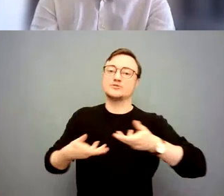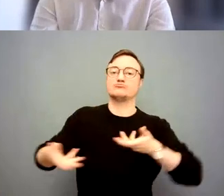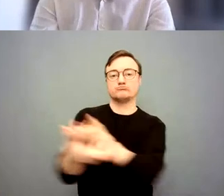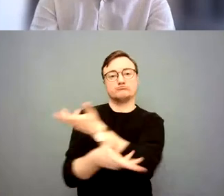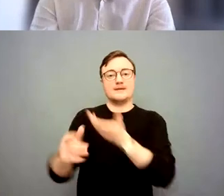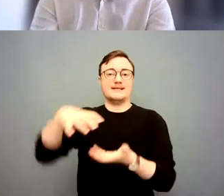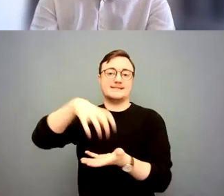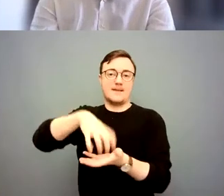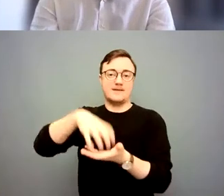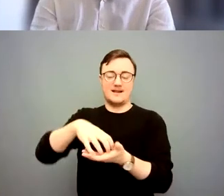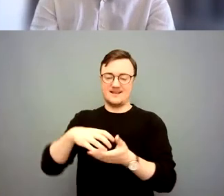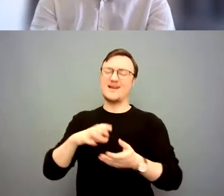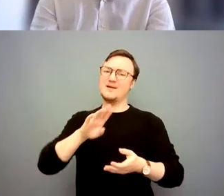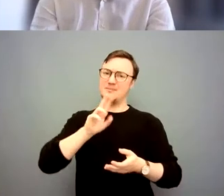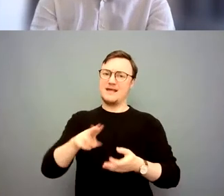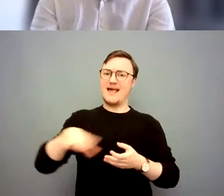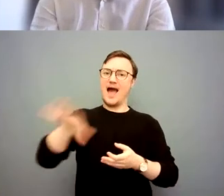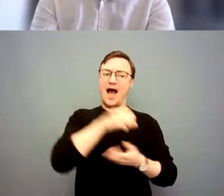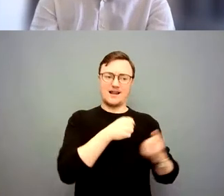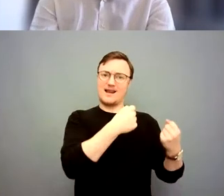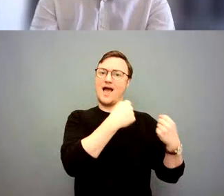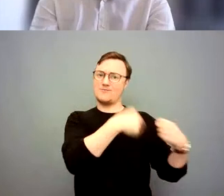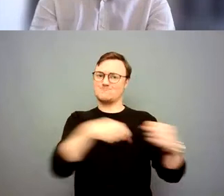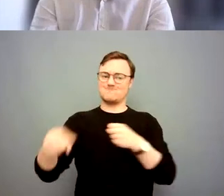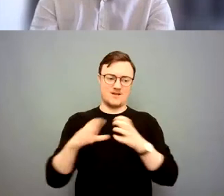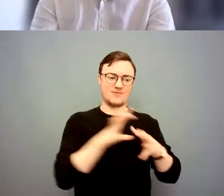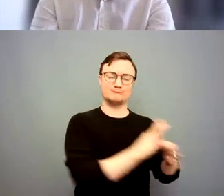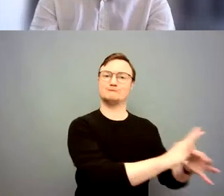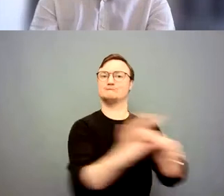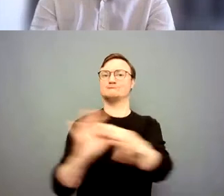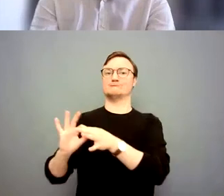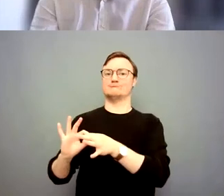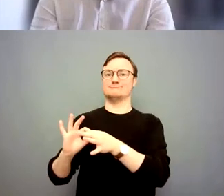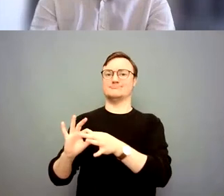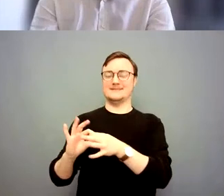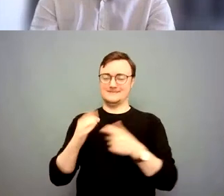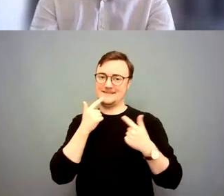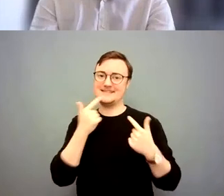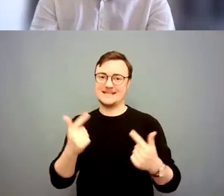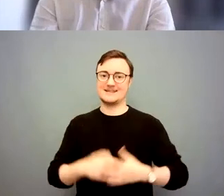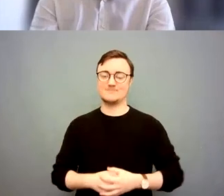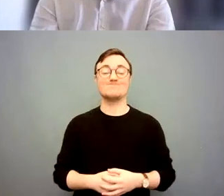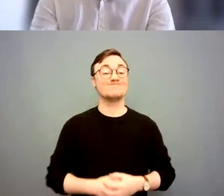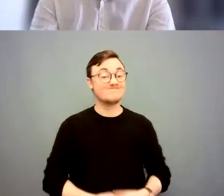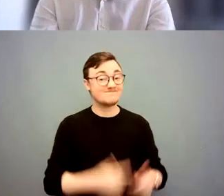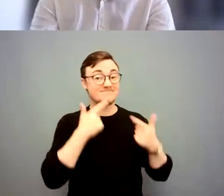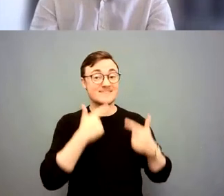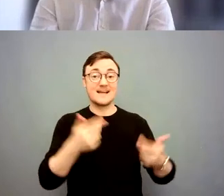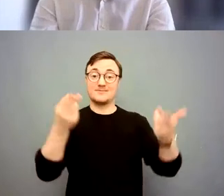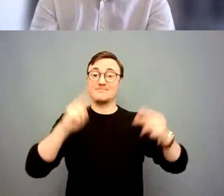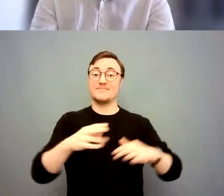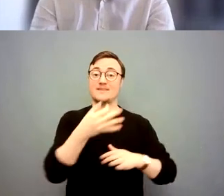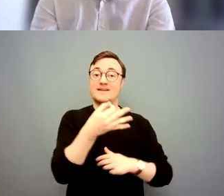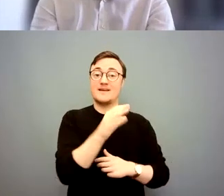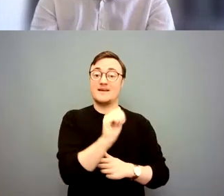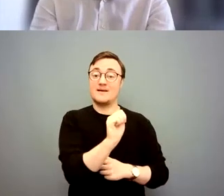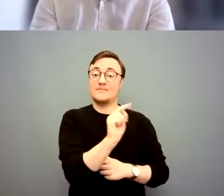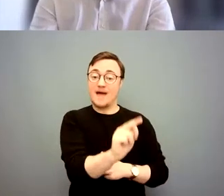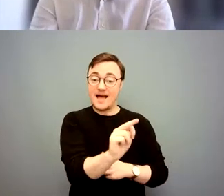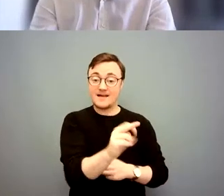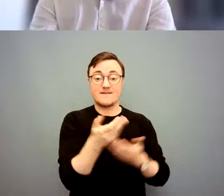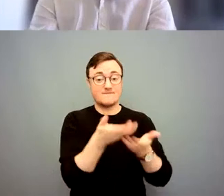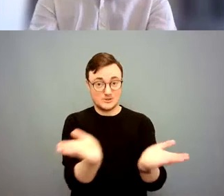Så allt hänger ihop. Tack. Tack för det. Då lämnar vi ordet till Per Hommerberg.